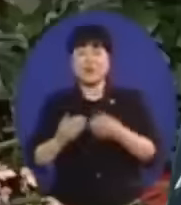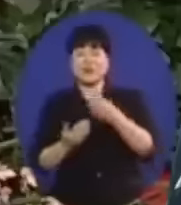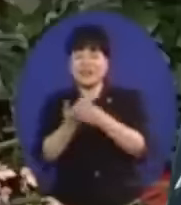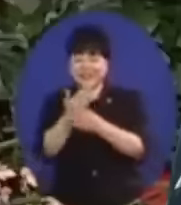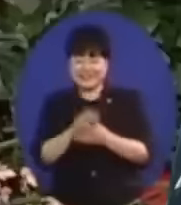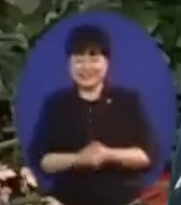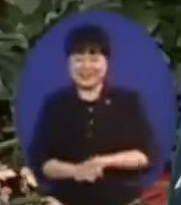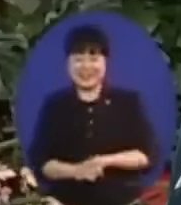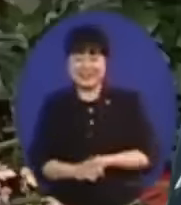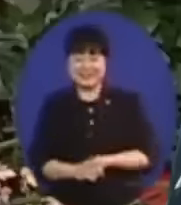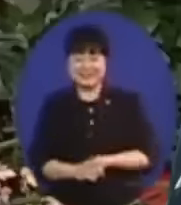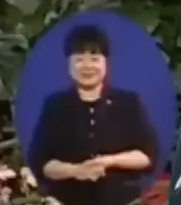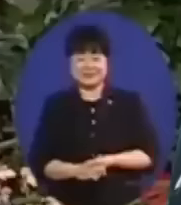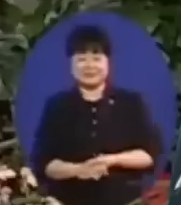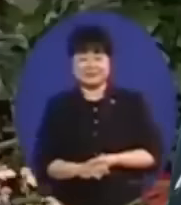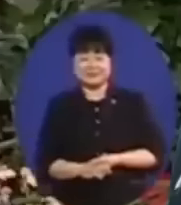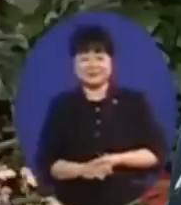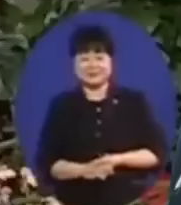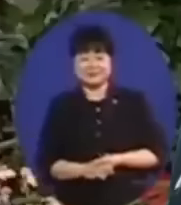생겨났어.